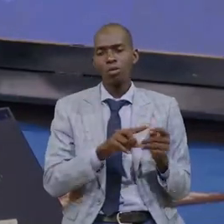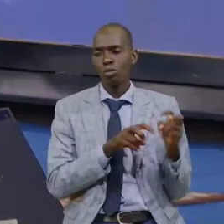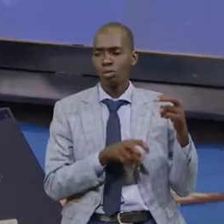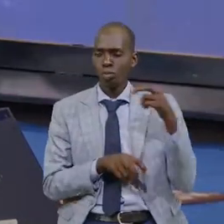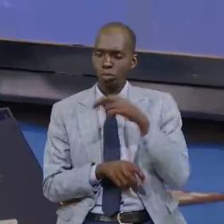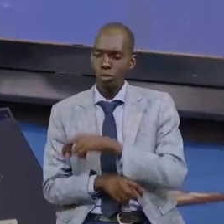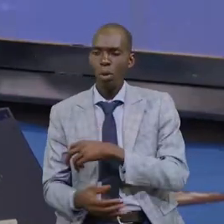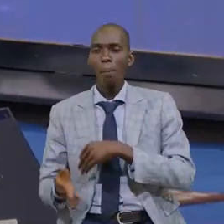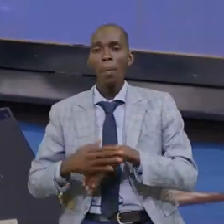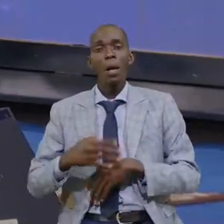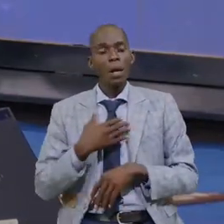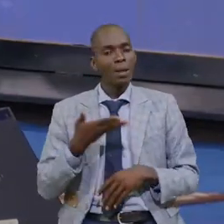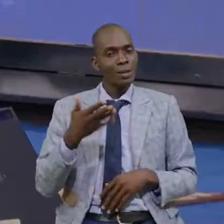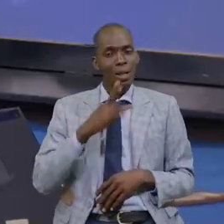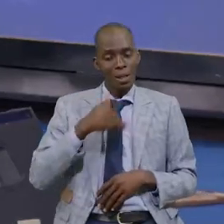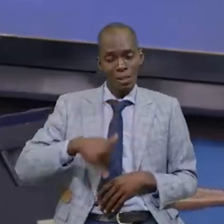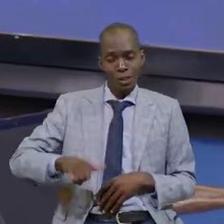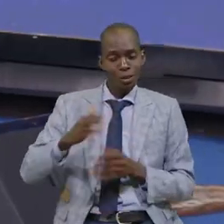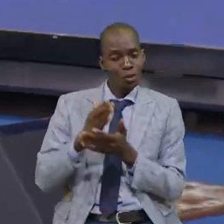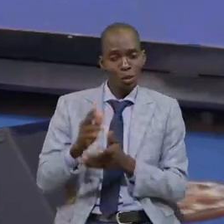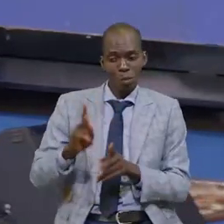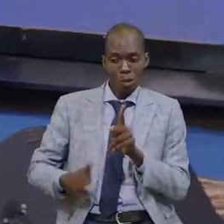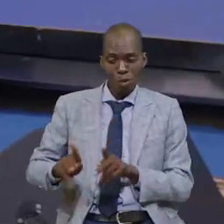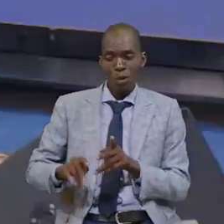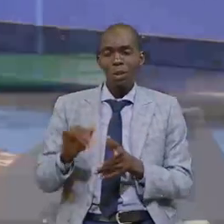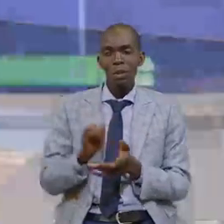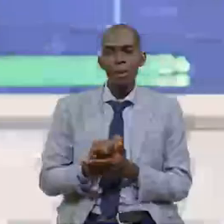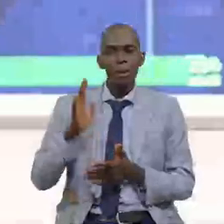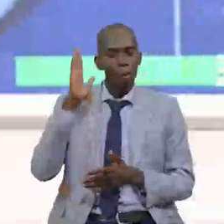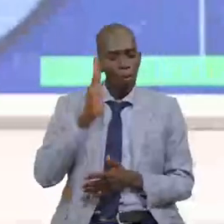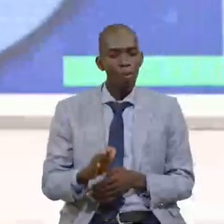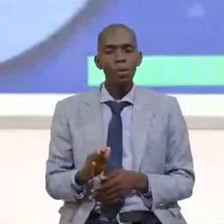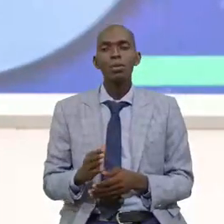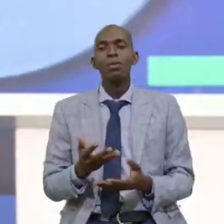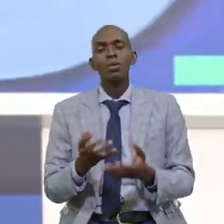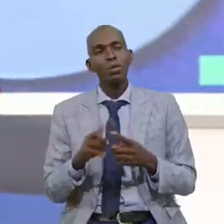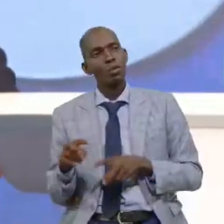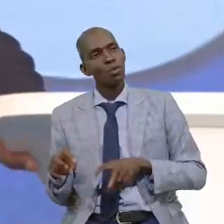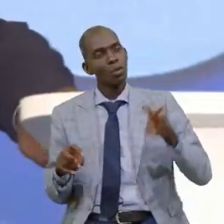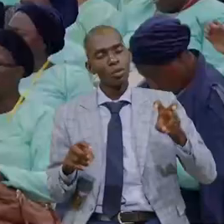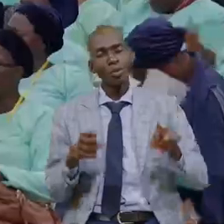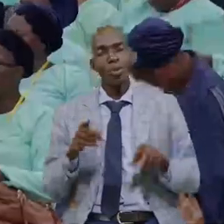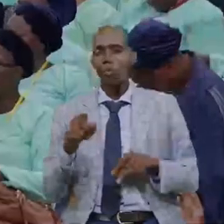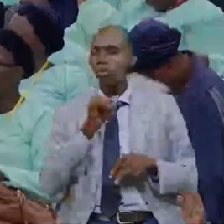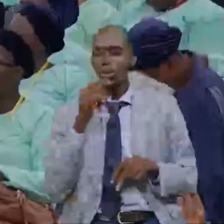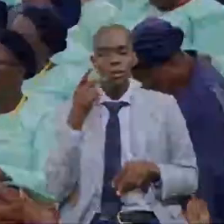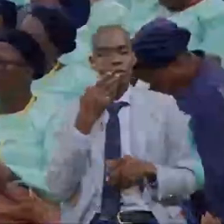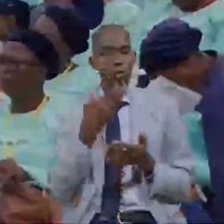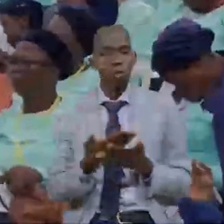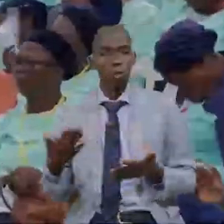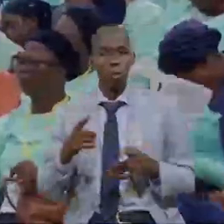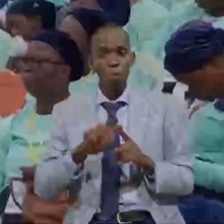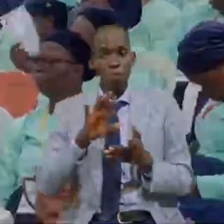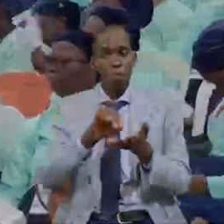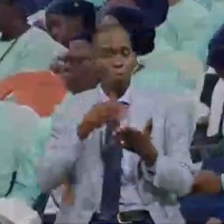moyens pour revenir. Et il y a encore des gens qui ne voient aucune bonne chose ici. Mais la bonté viendra vers toi